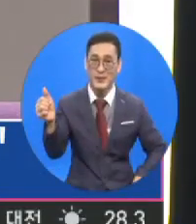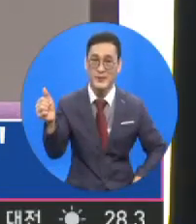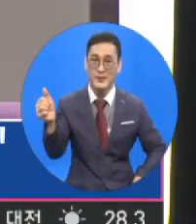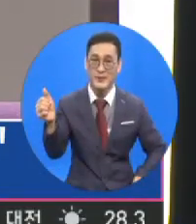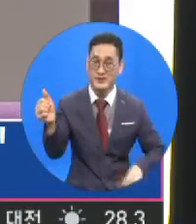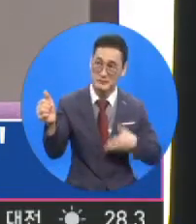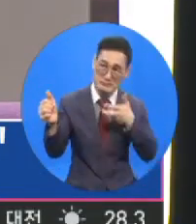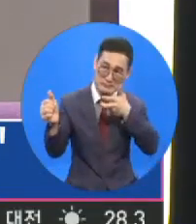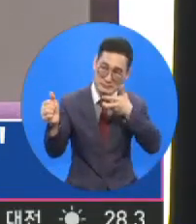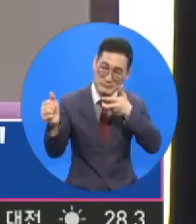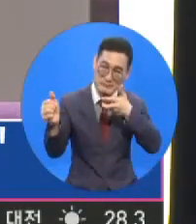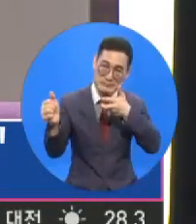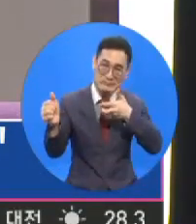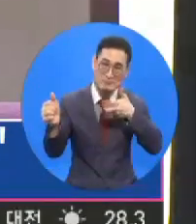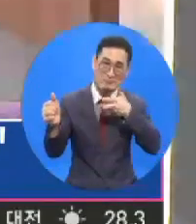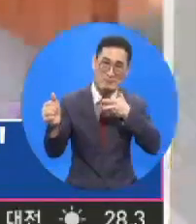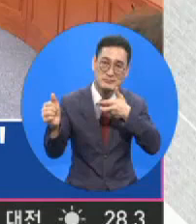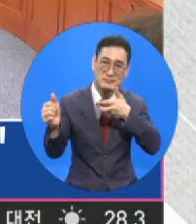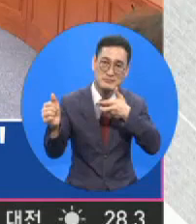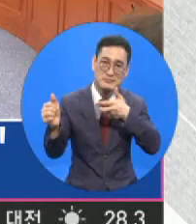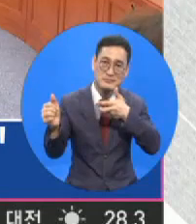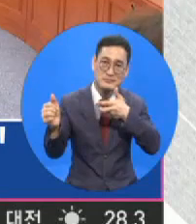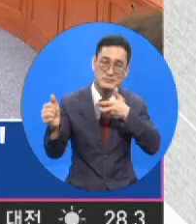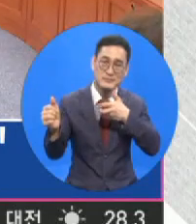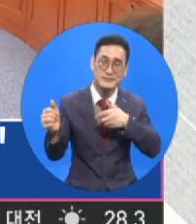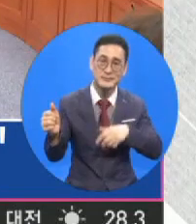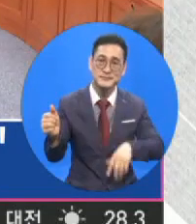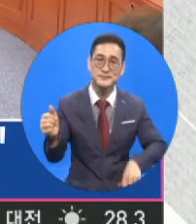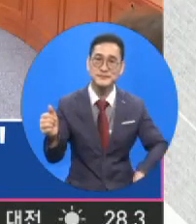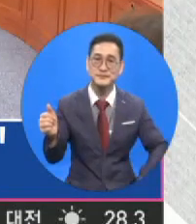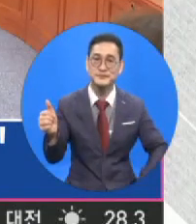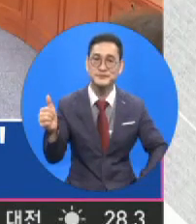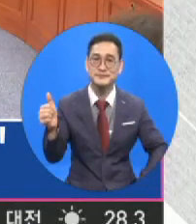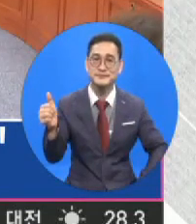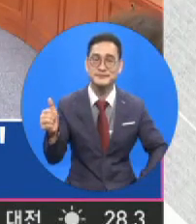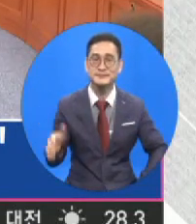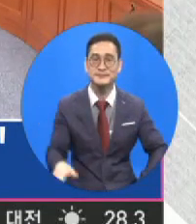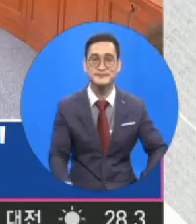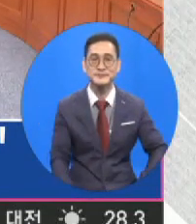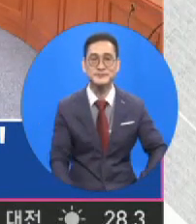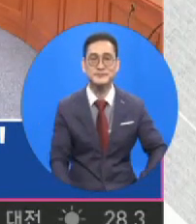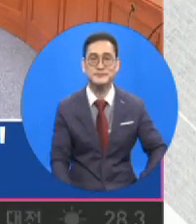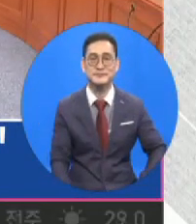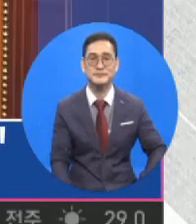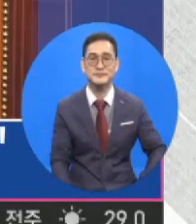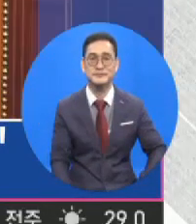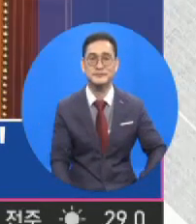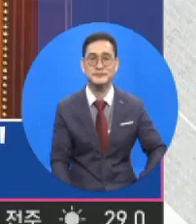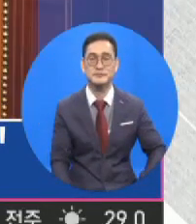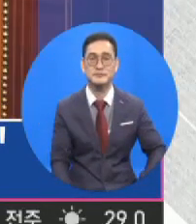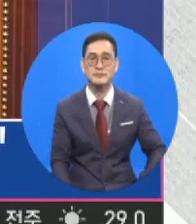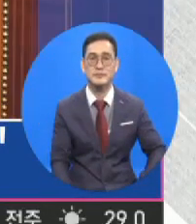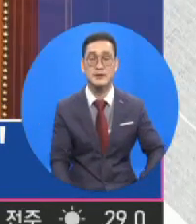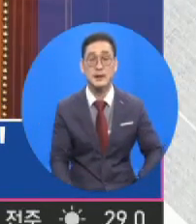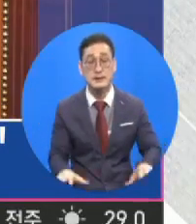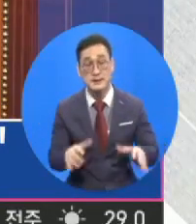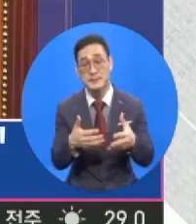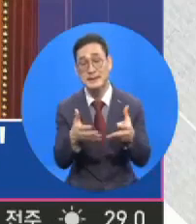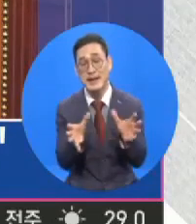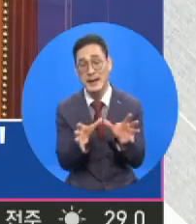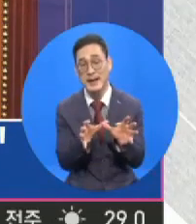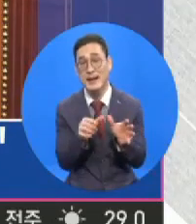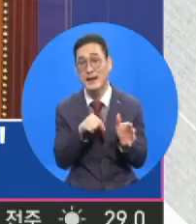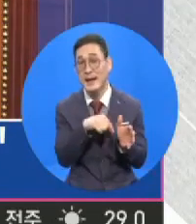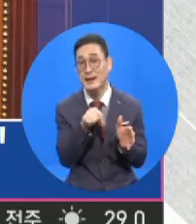아니야 이런 얘기가 나올 수 있는 그런 대목일 수도 있는데 뭐 이걸 떠나서 어쨌든 당내에서 지금 굉장히 재난지원금을 어떻게 보편적으로 지급하느냐